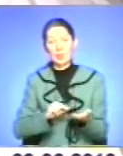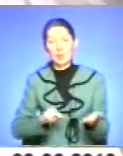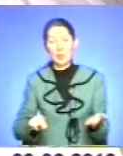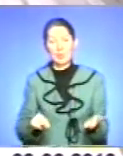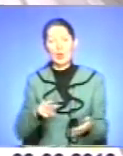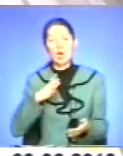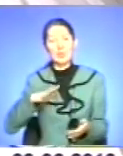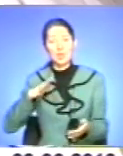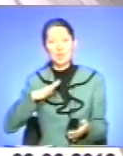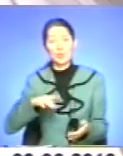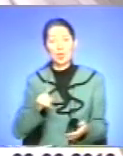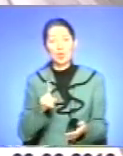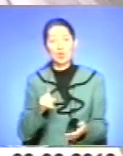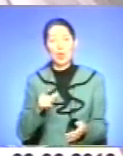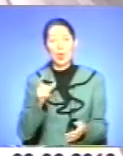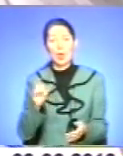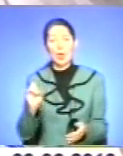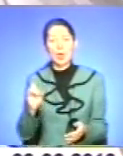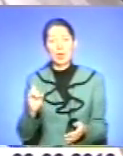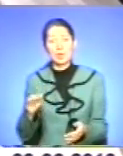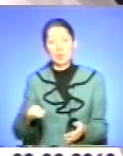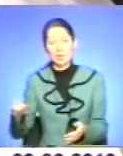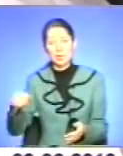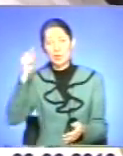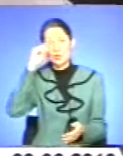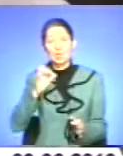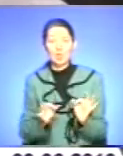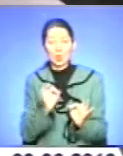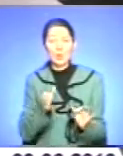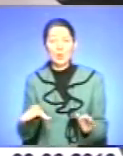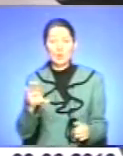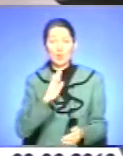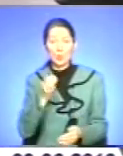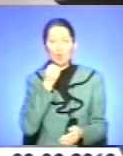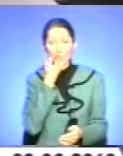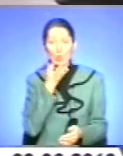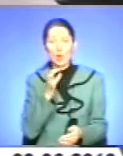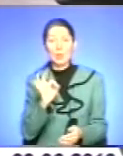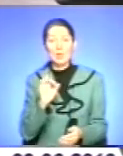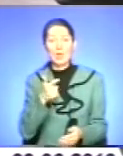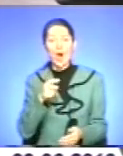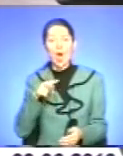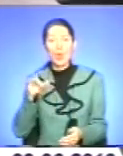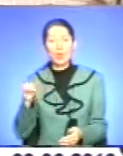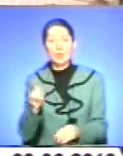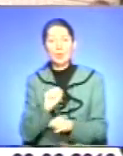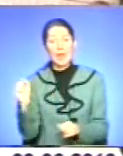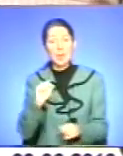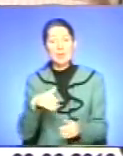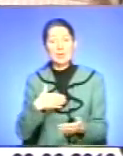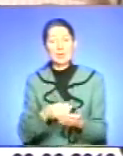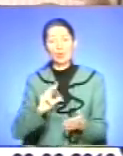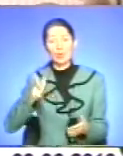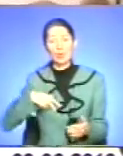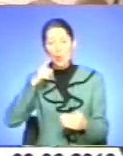надіємося, що дитина вчилася нормально і думаю, що все буде добре. Оксана Глушок з Теребовлі за свою дочку Павліну упевнена,